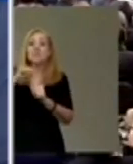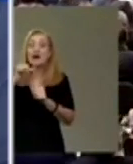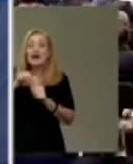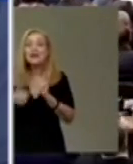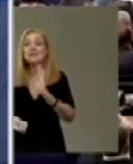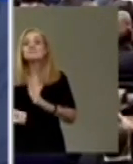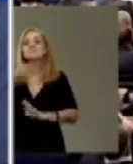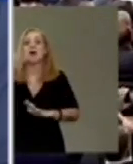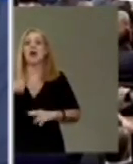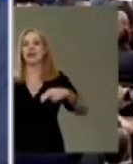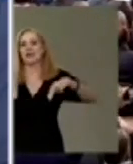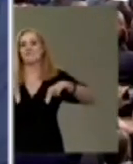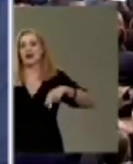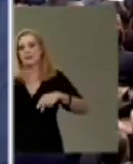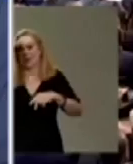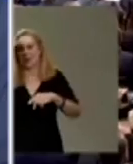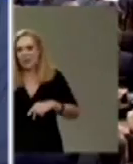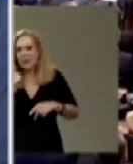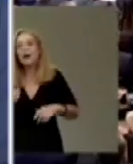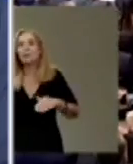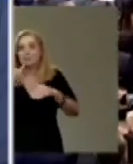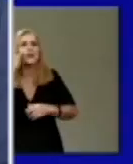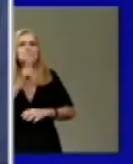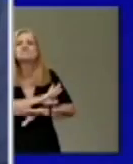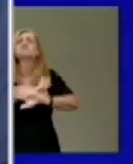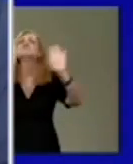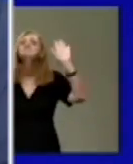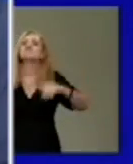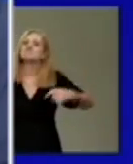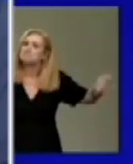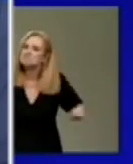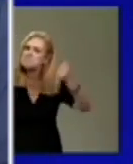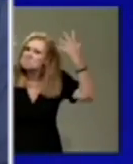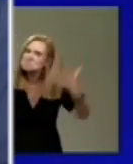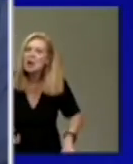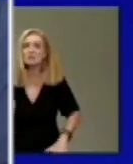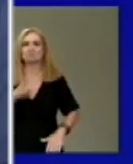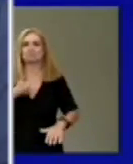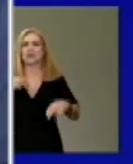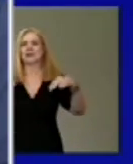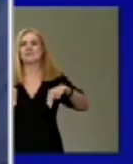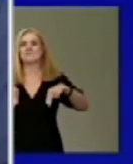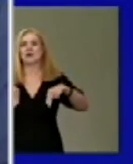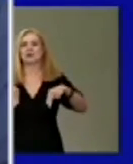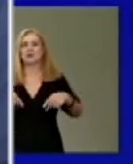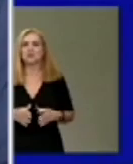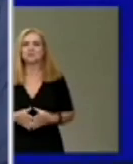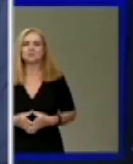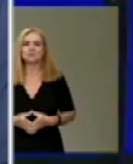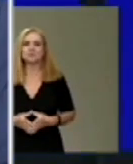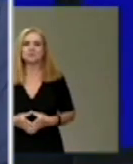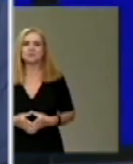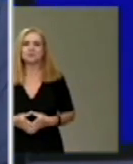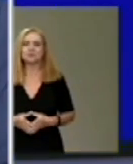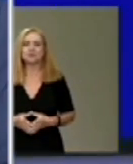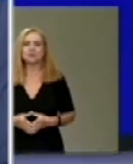εκπαιδευτικούς που καλούνται να πάνε ως νο διόρισε ως αναπληρωτές σε όλα τα μέρη της ελλάδος και να μη φύγουμε μακριά στη